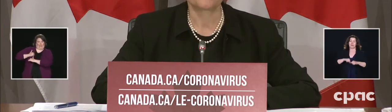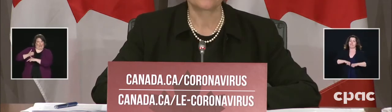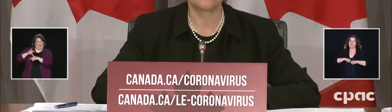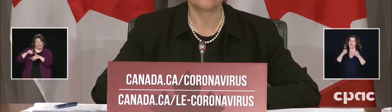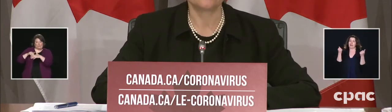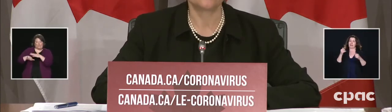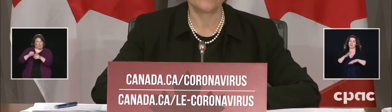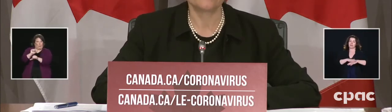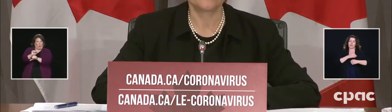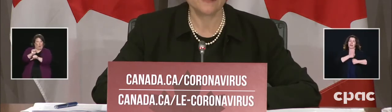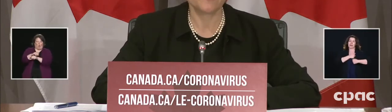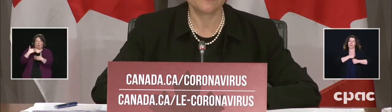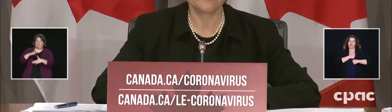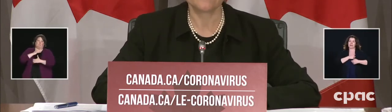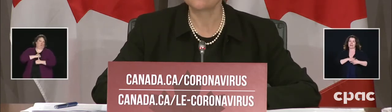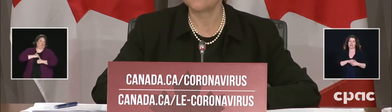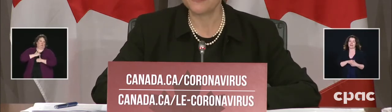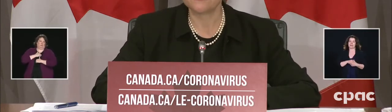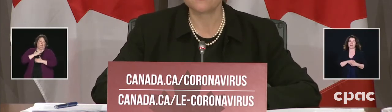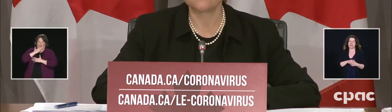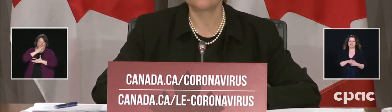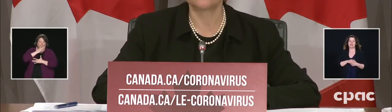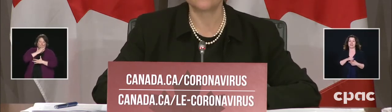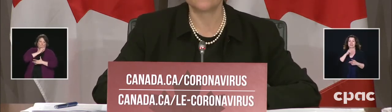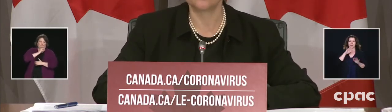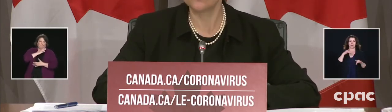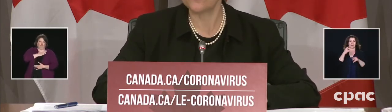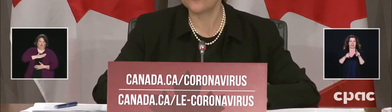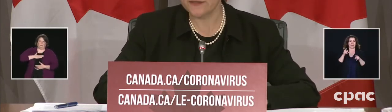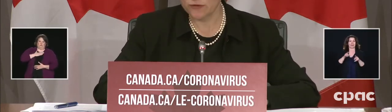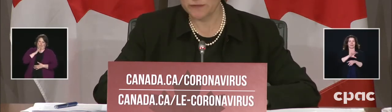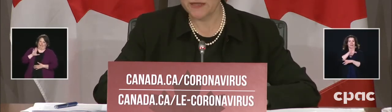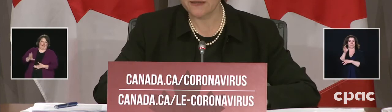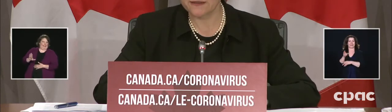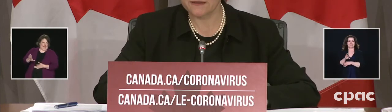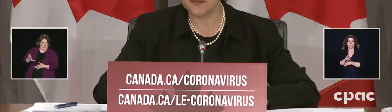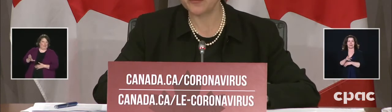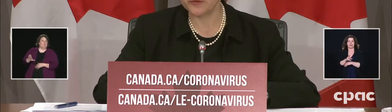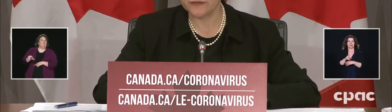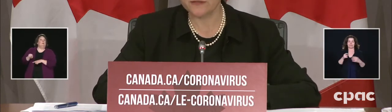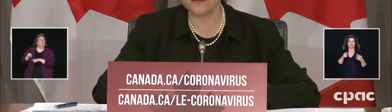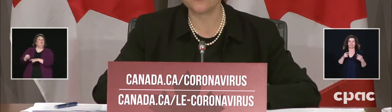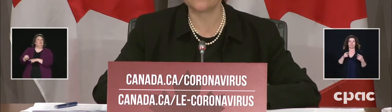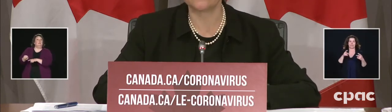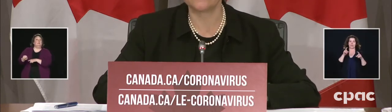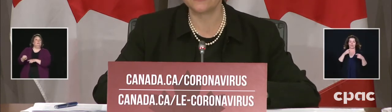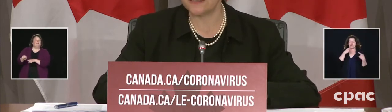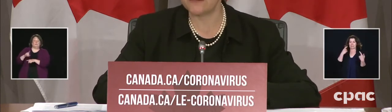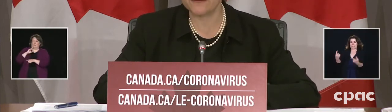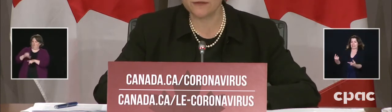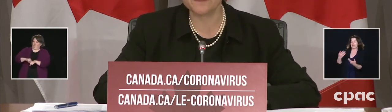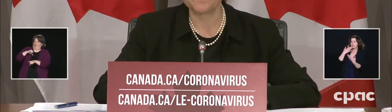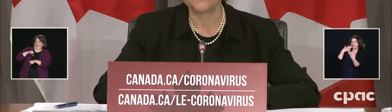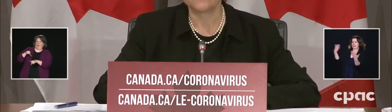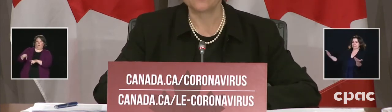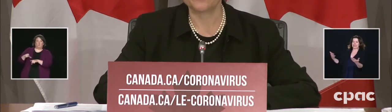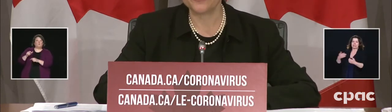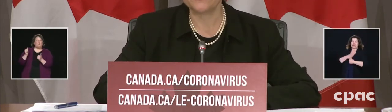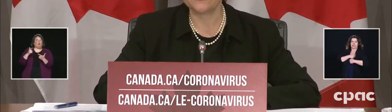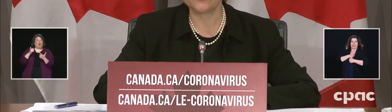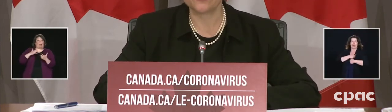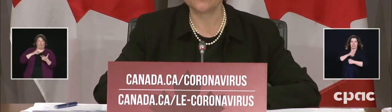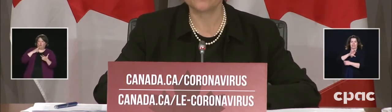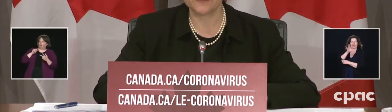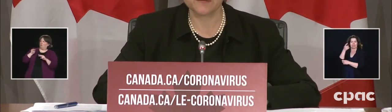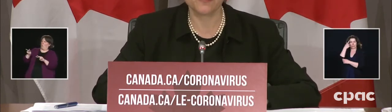Canadiens doivent vraiment être remerciants aux Forces armées canadiennes pour ce qu'ils font. On